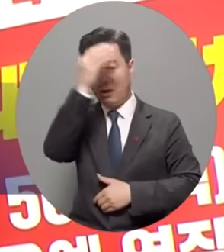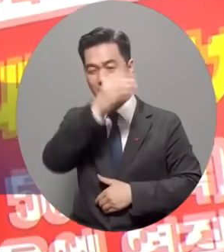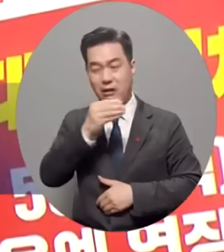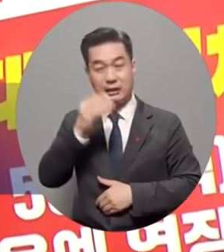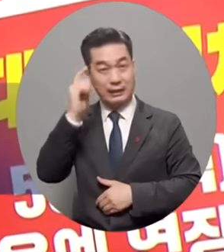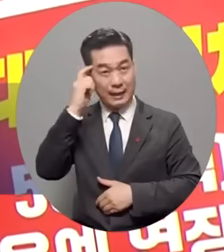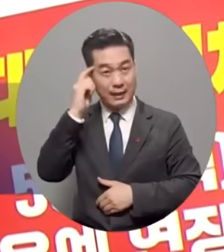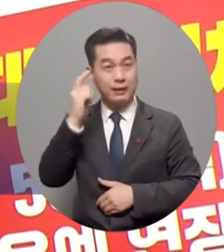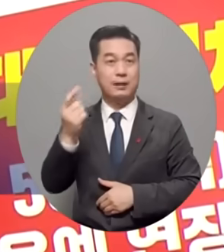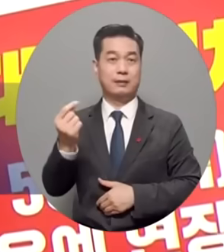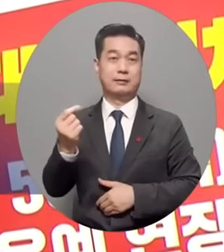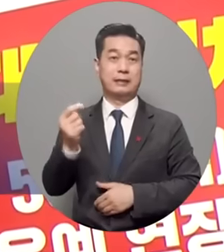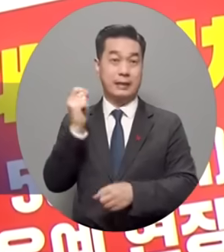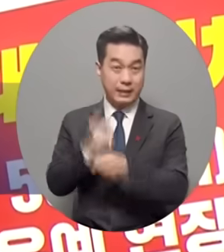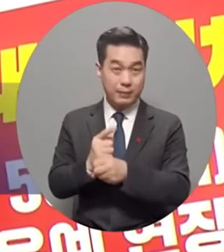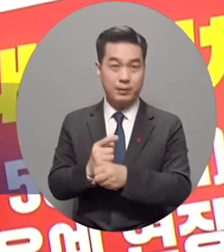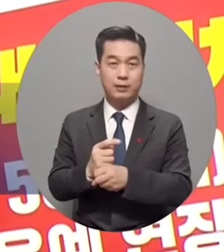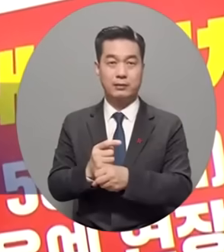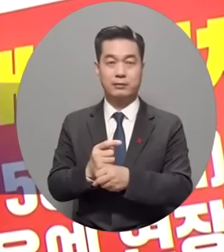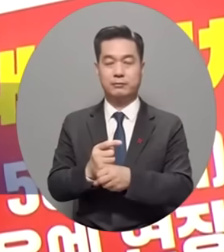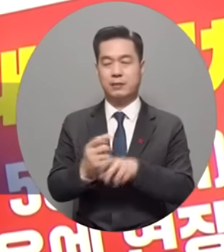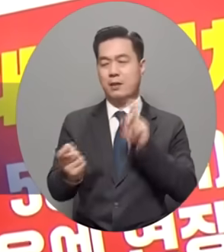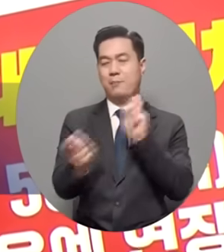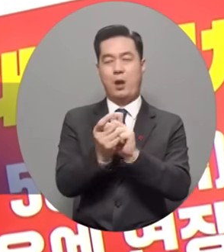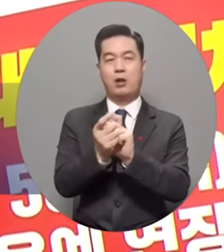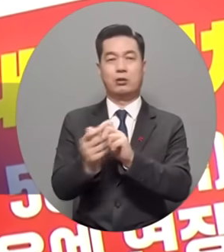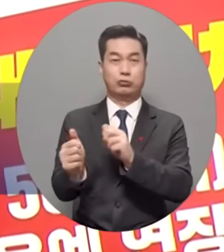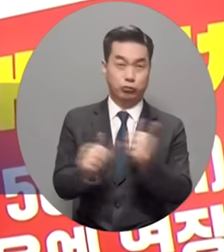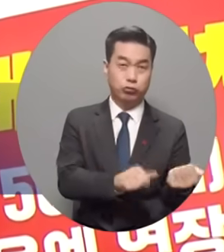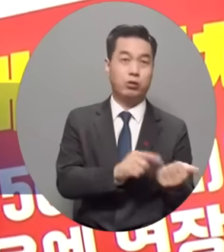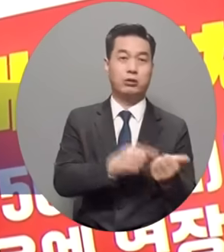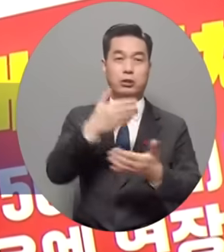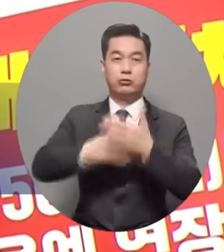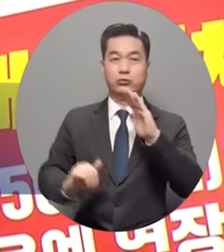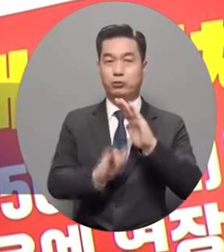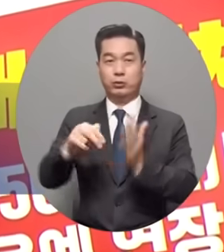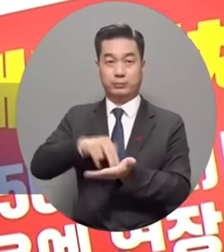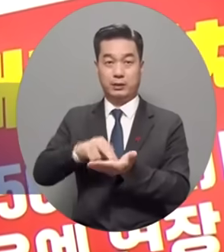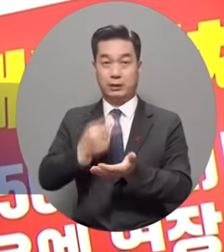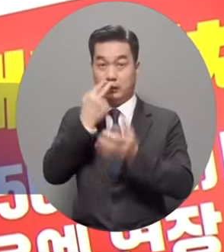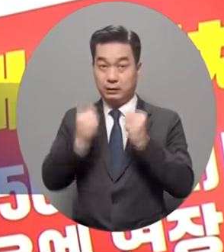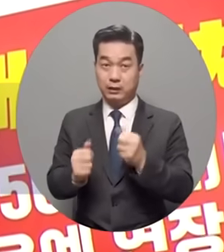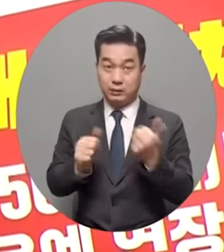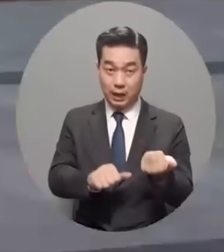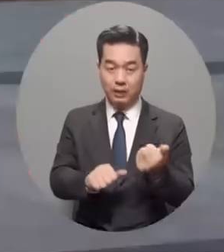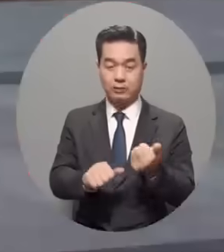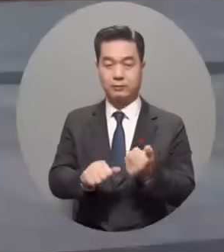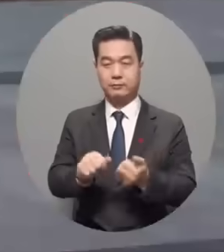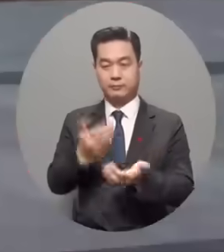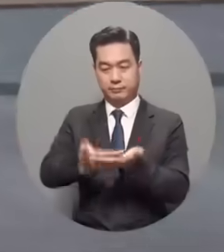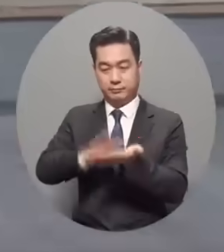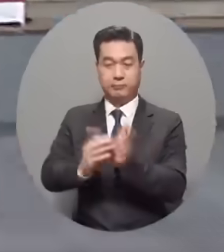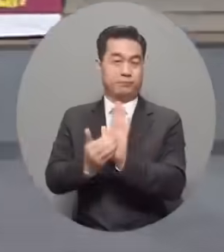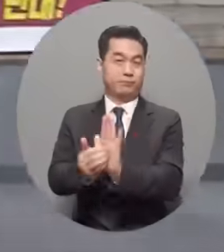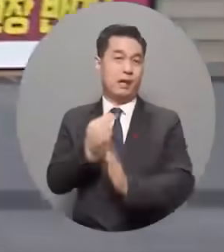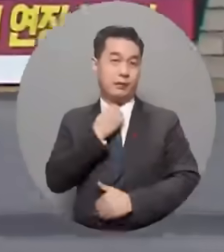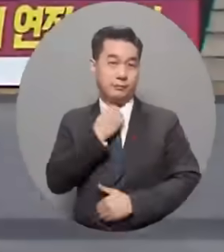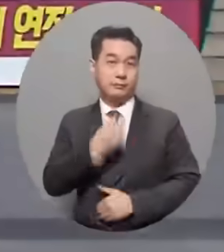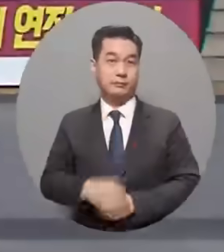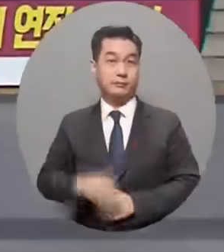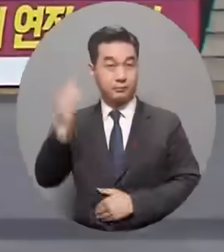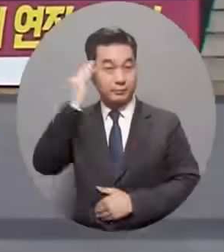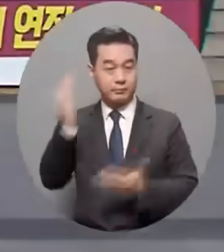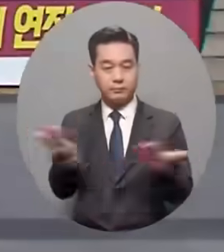생각합니다. 이미 겪은 유족으로서 생사를 걸고 계약을 막고자 합니다. 한국노총은